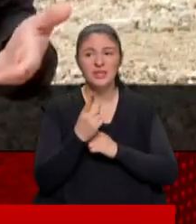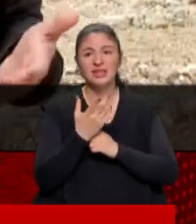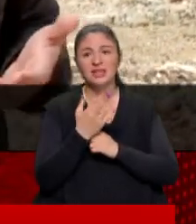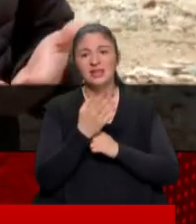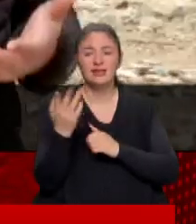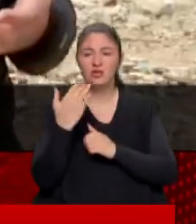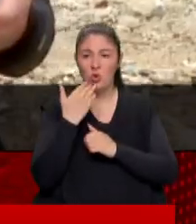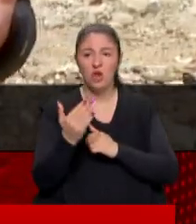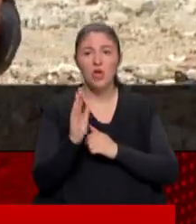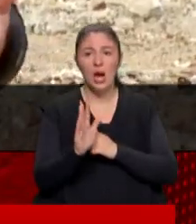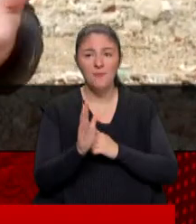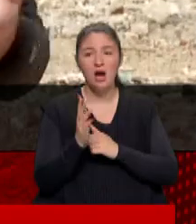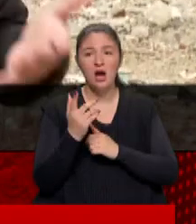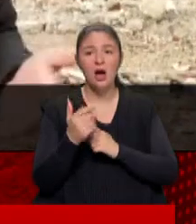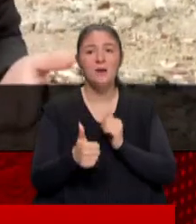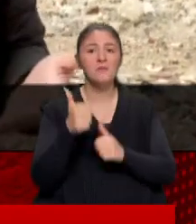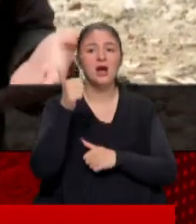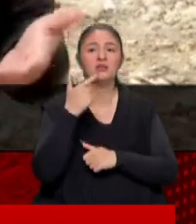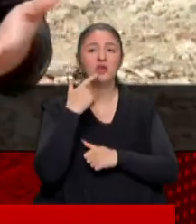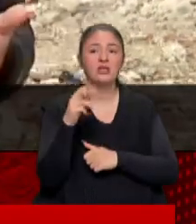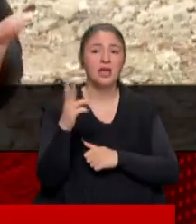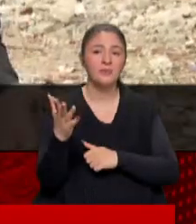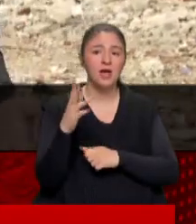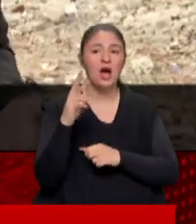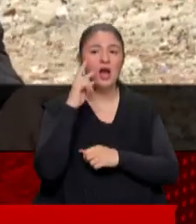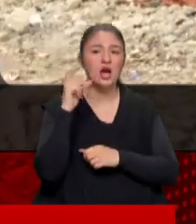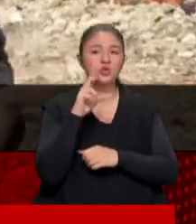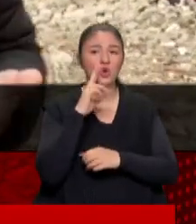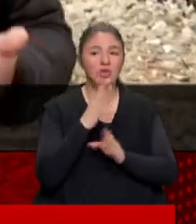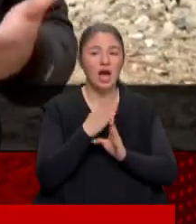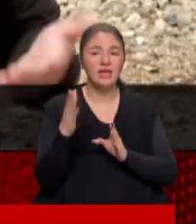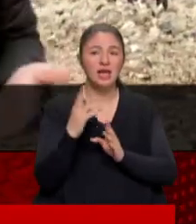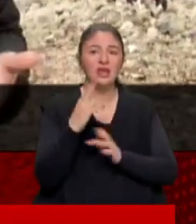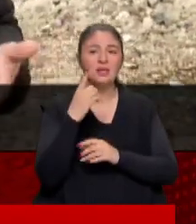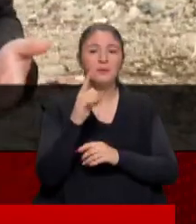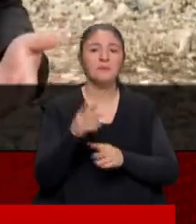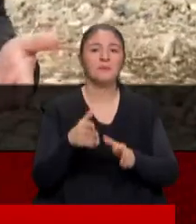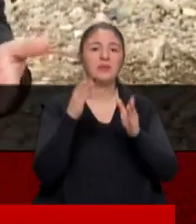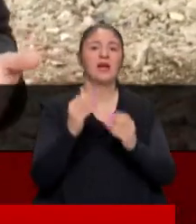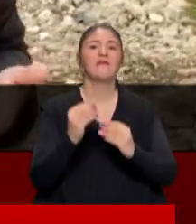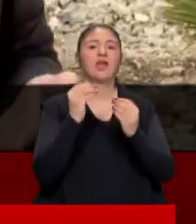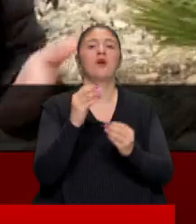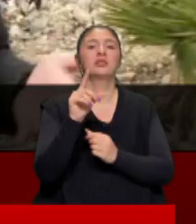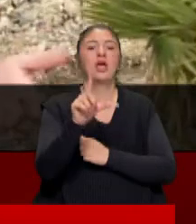binlerle ifade ediliyor ama bakanın da açıkladığı gibi Aralık ayının sonuna kadar 7 bin bina teslim edilmesi gerekiyor. 45 bin